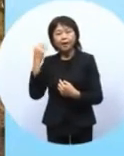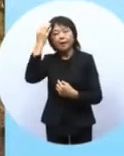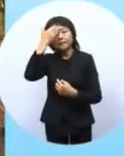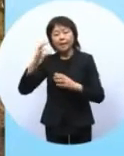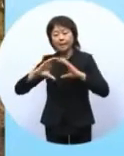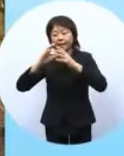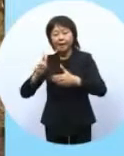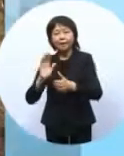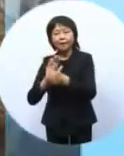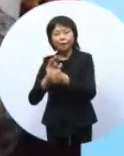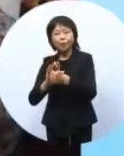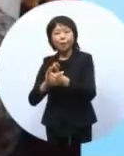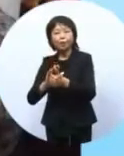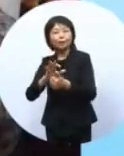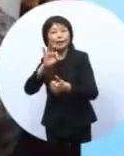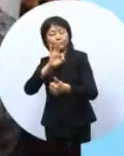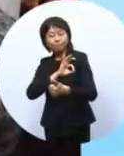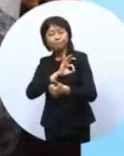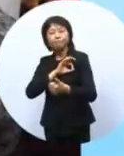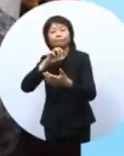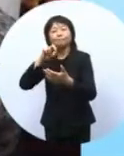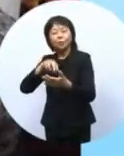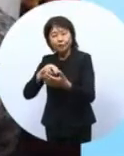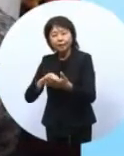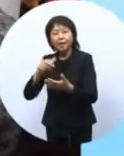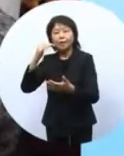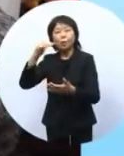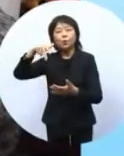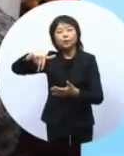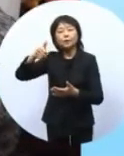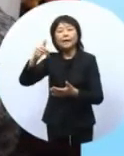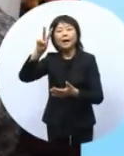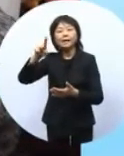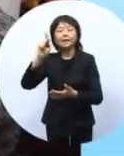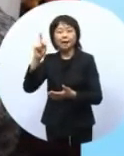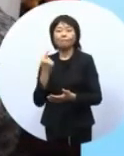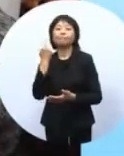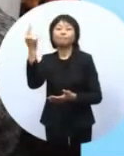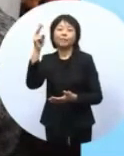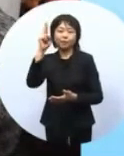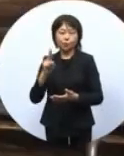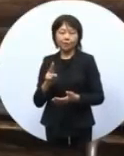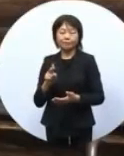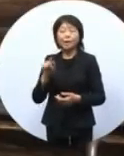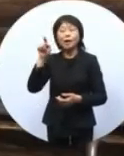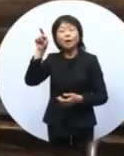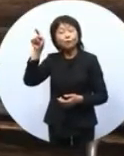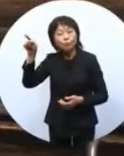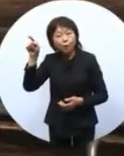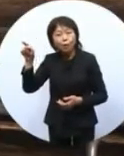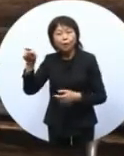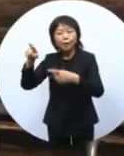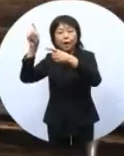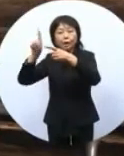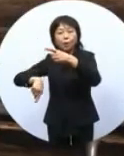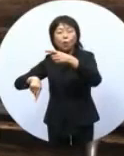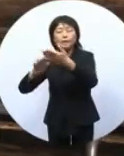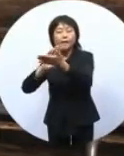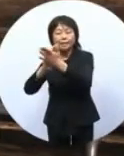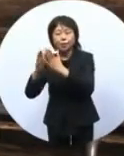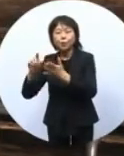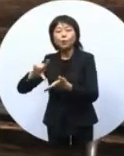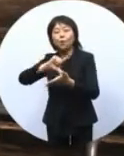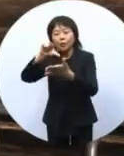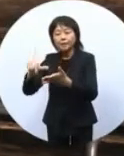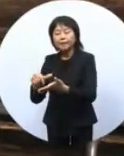協力隊としてコスタリカに赴任していたそうです。 コスタリカではですね、厚生省の地方事務所に